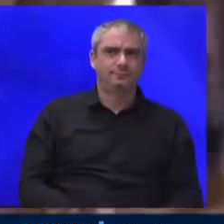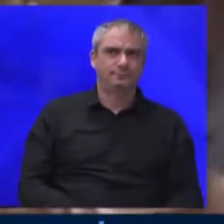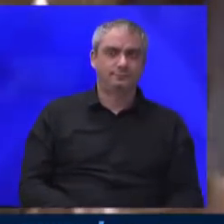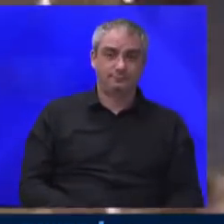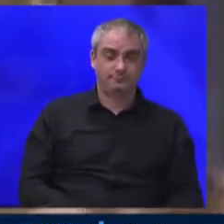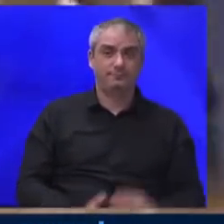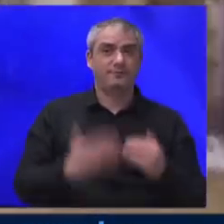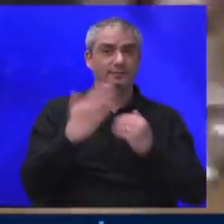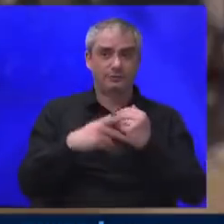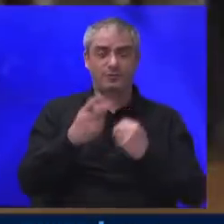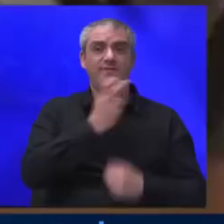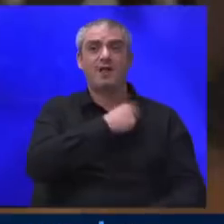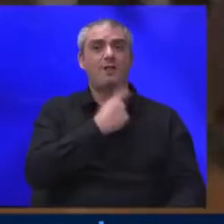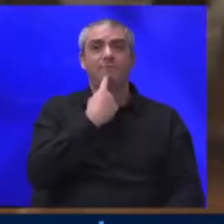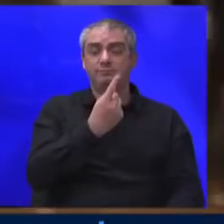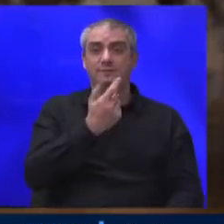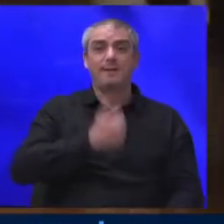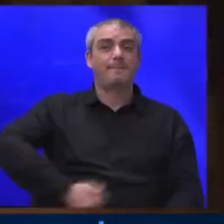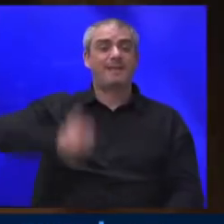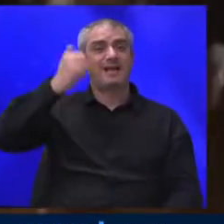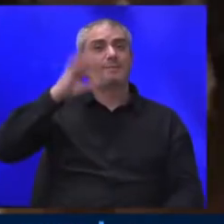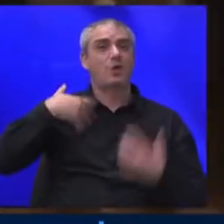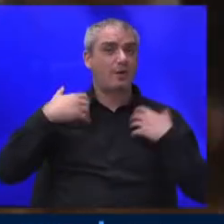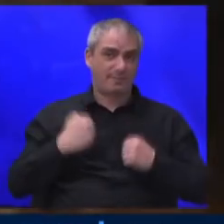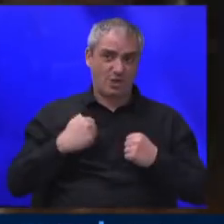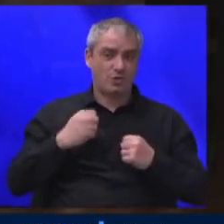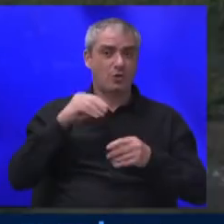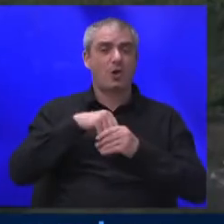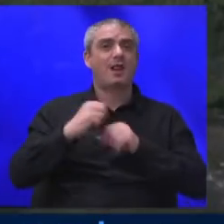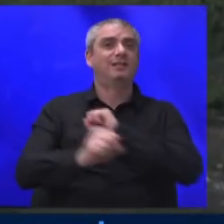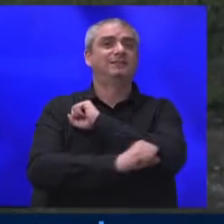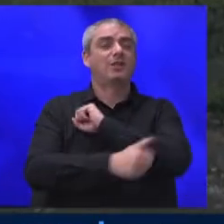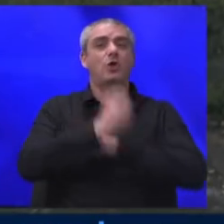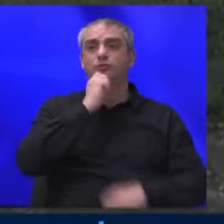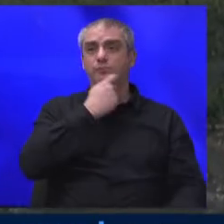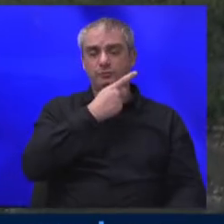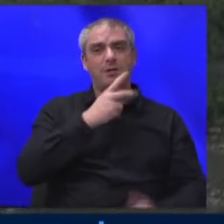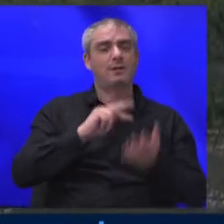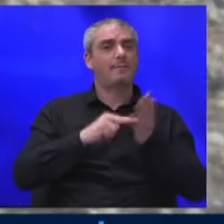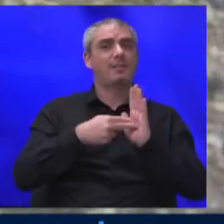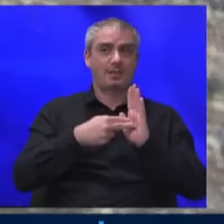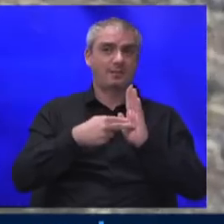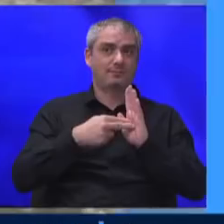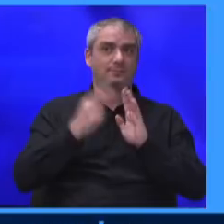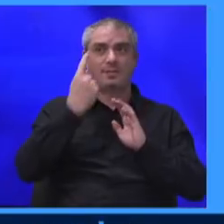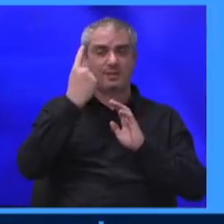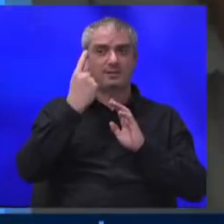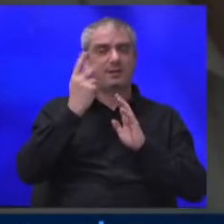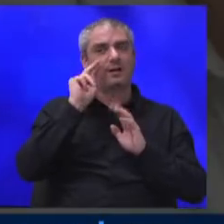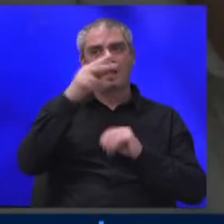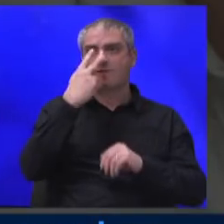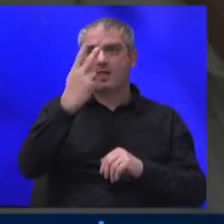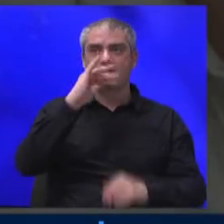לבסוף מגלה אלוף הפיקוד שבכירים במערכת הביטחון, בהם סגן ראש המוסד, מתכננים באופן אדיר לבקר